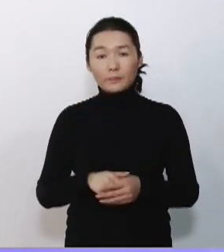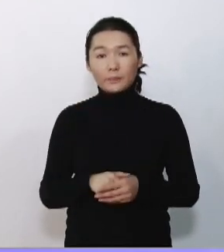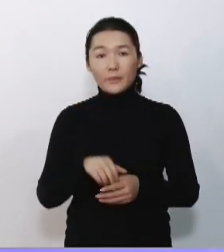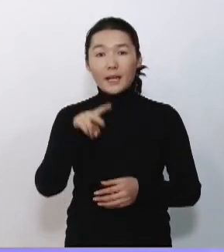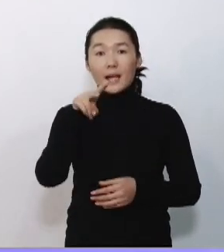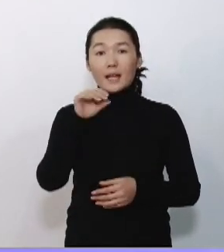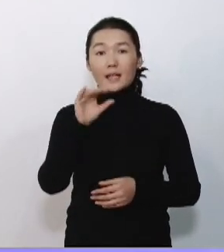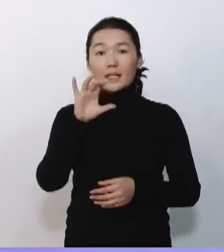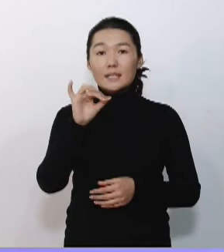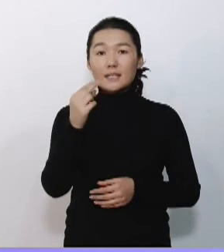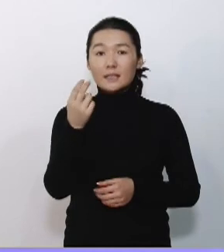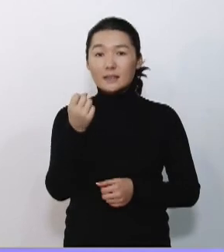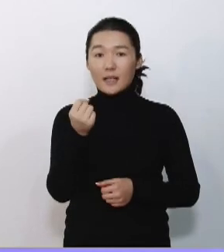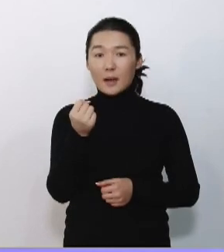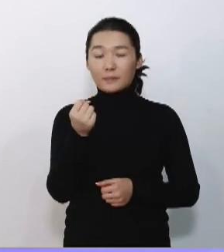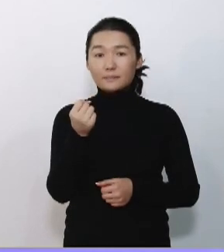Лисица,